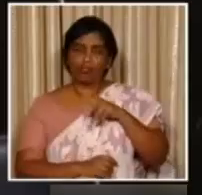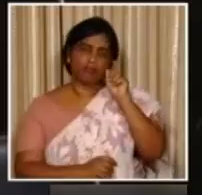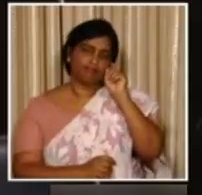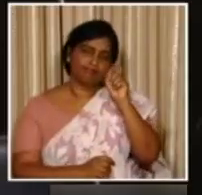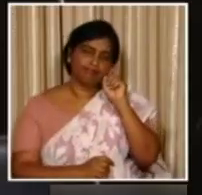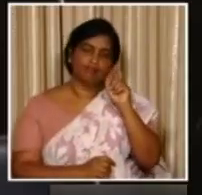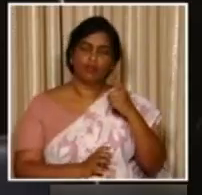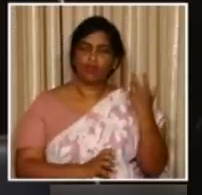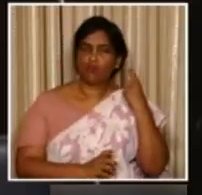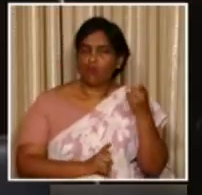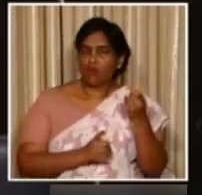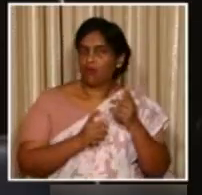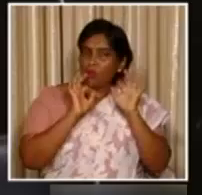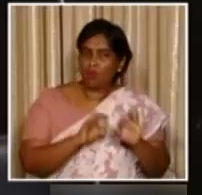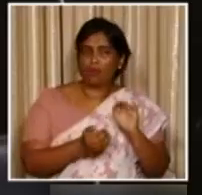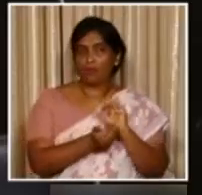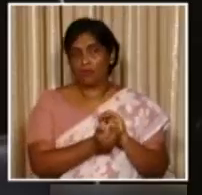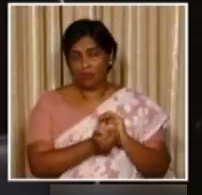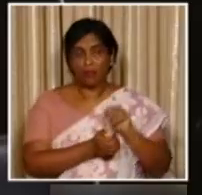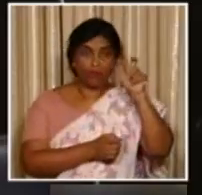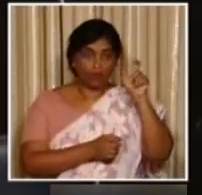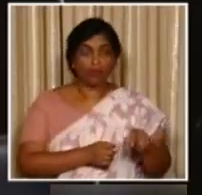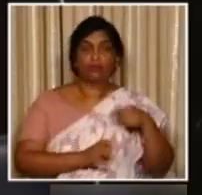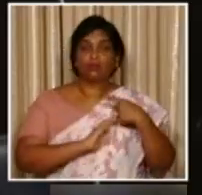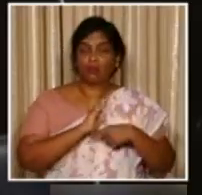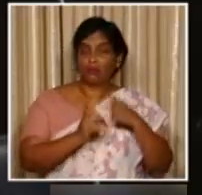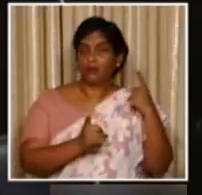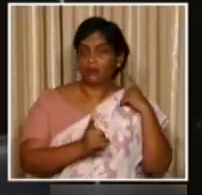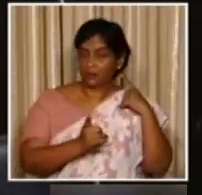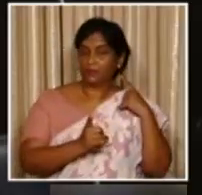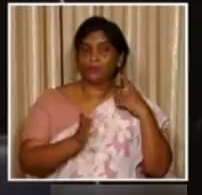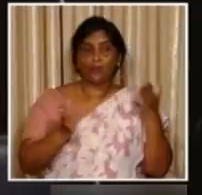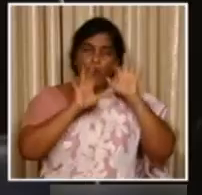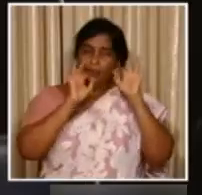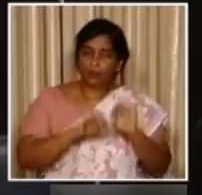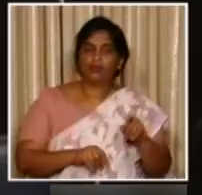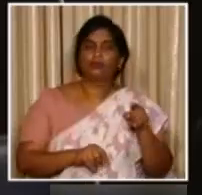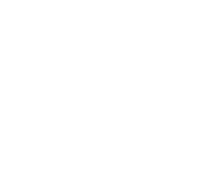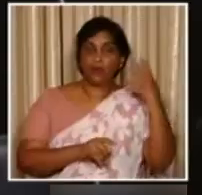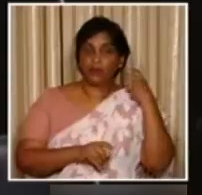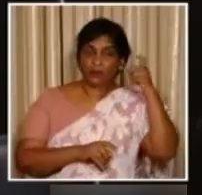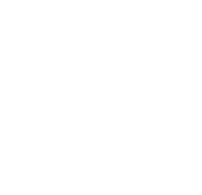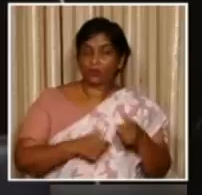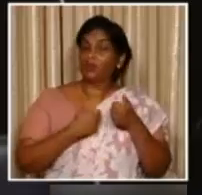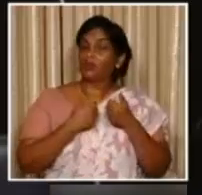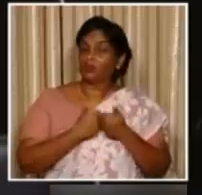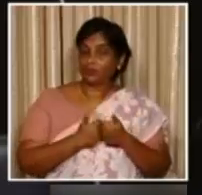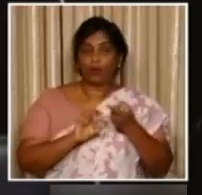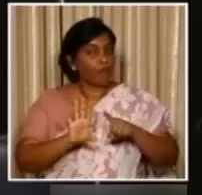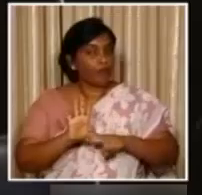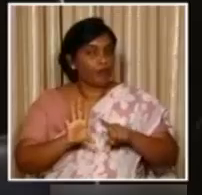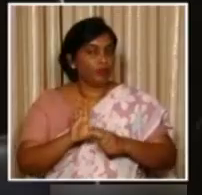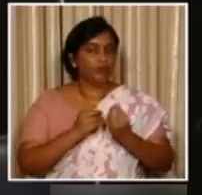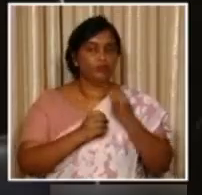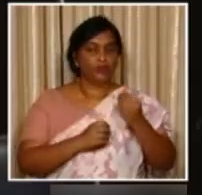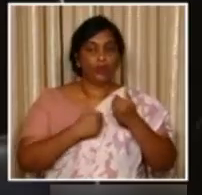බලාගෙන සහරාන්ට මොනවත් වෙන්න දෙන්නේ නැතුව සහරාන්ට මේ රටේ ආරක්ෂකාංශ වලට හසු වෙන්න දෙන්නේ නැතුව ෂාරාන්ට හොඳට පුහුණුවකුත් දීලා